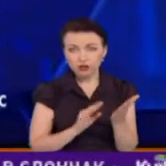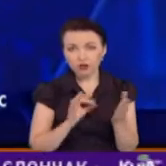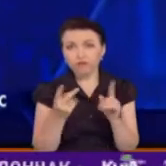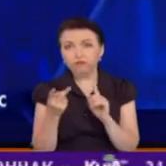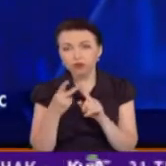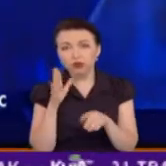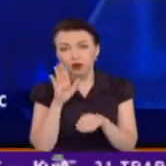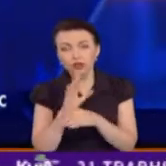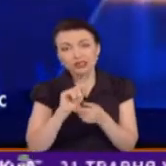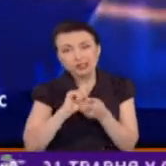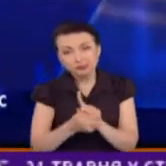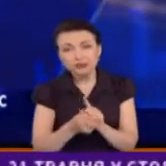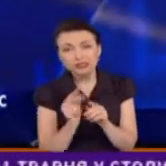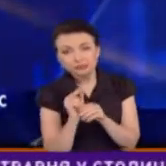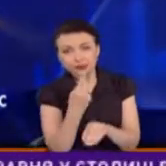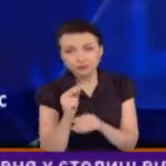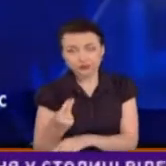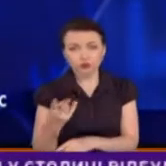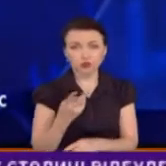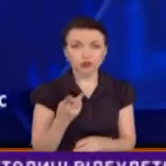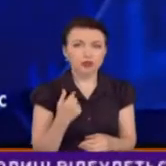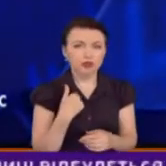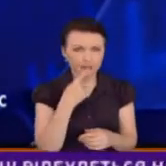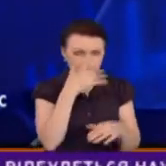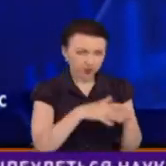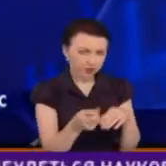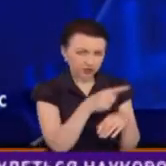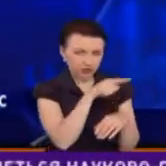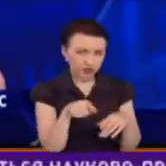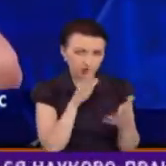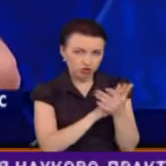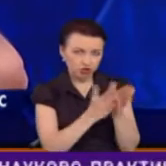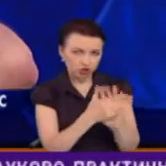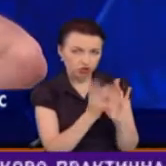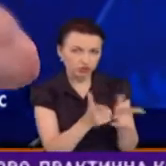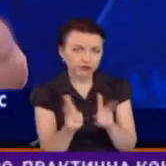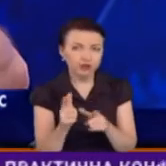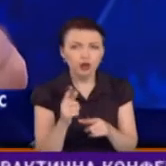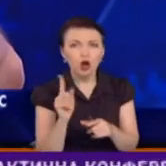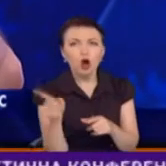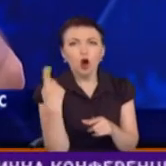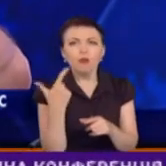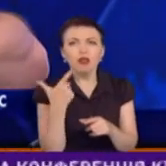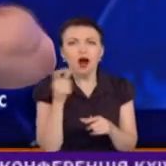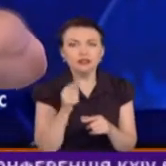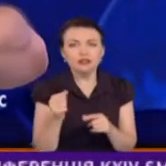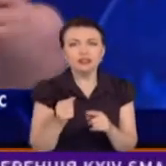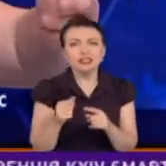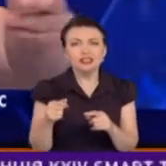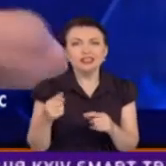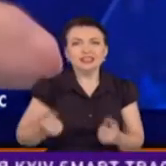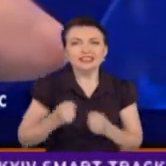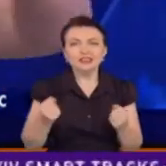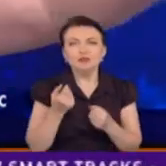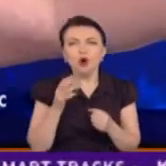що в наказ відповідний. Тому я так розумію, вони домовились один одного. облгази вам всю зиму виставляють там